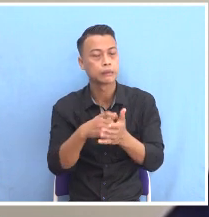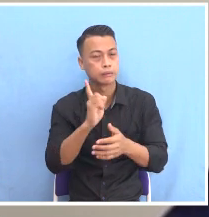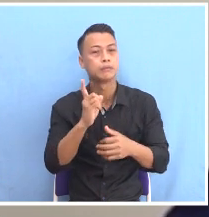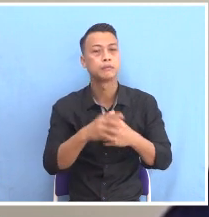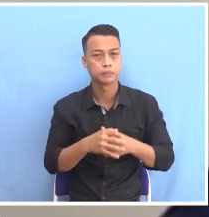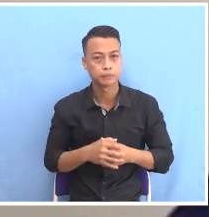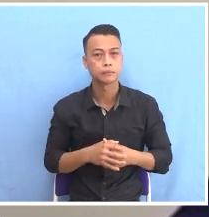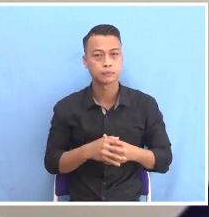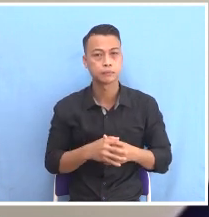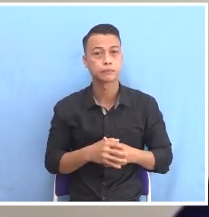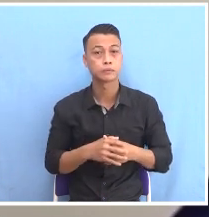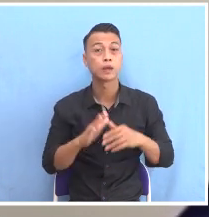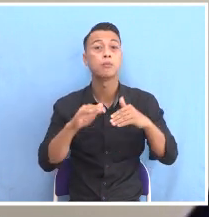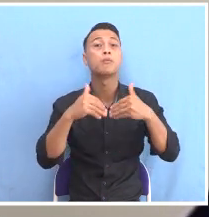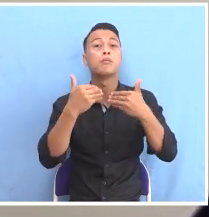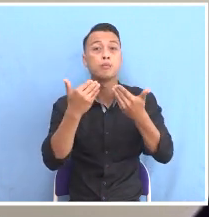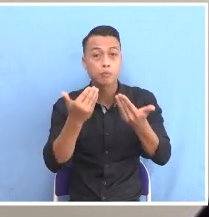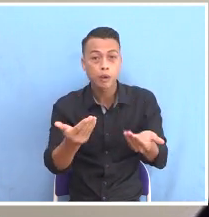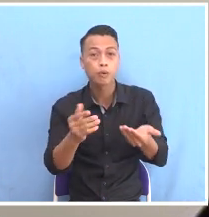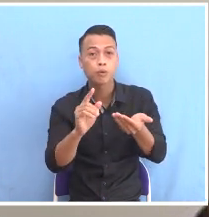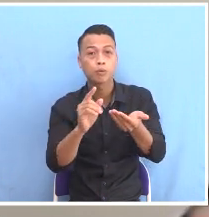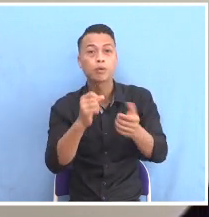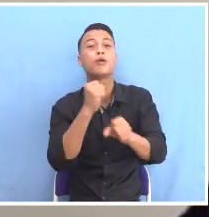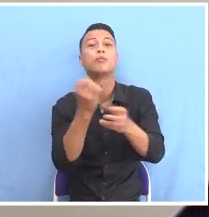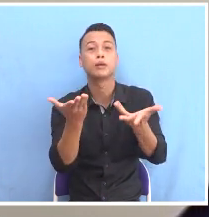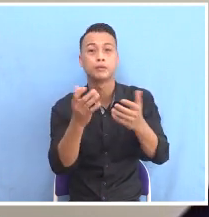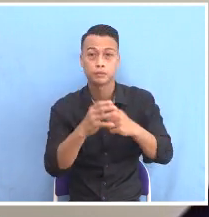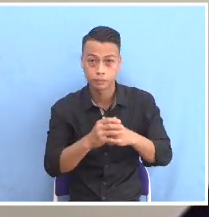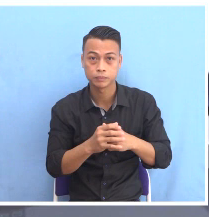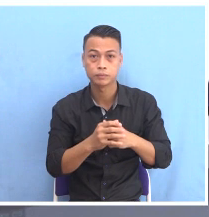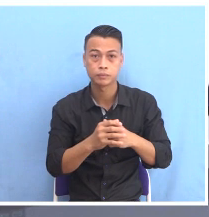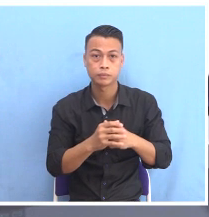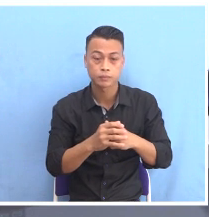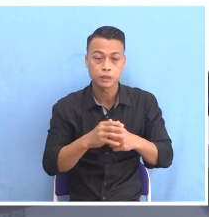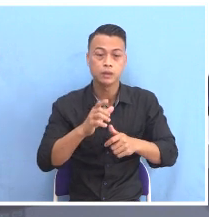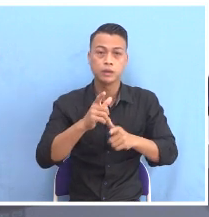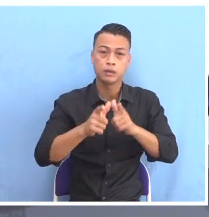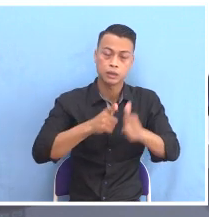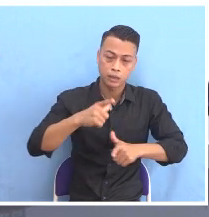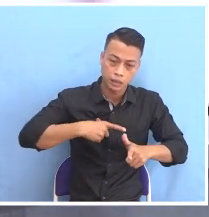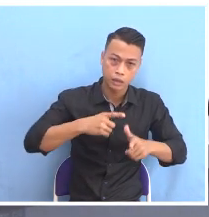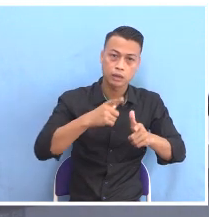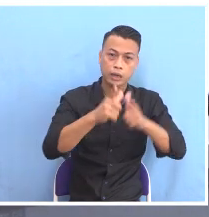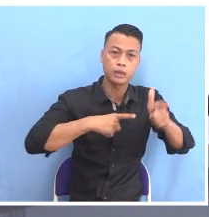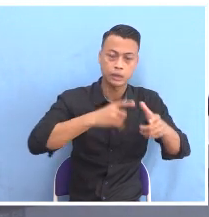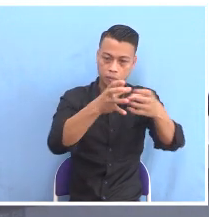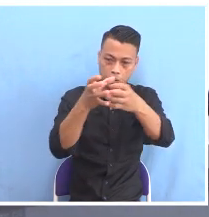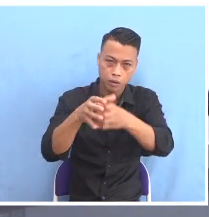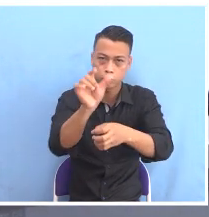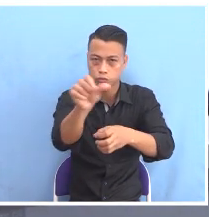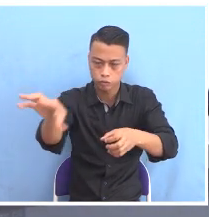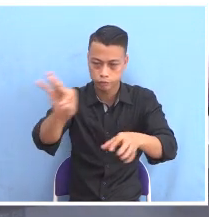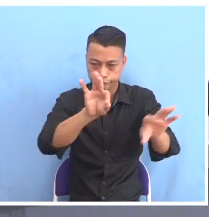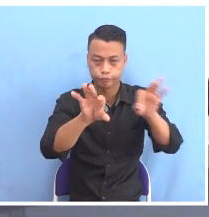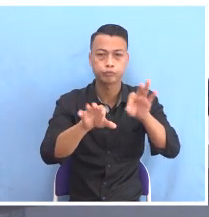ည်းလေးခက်တယ်အဲ့ဒါကိုကျွန်တော်တို့ကကြော်လွားနိုင်ဖို့ဆိုလို့ရှိရင်ဒီတမ်ဘရိုဘက်ကပါတဲ့သူတွေကိုတိုင်းသားလက်နက်ကိုင်ဘက်ကပါ